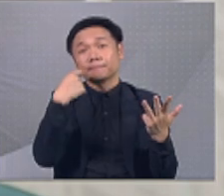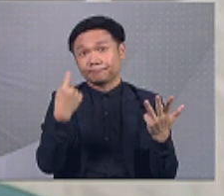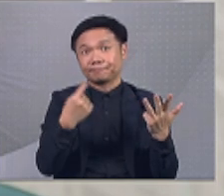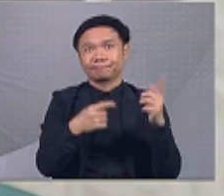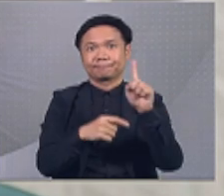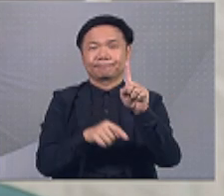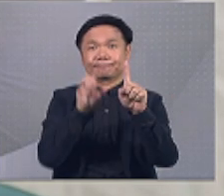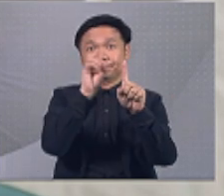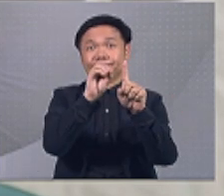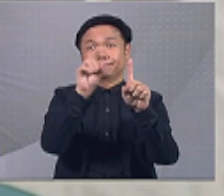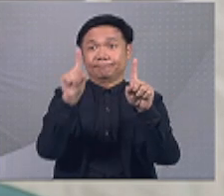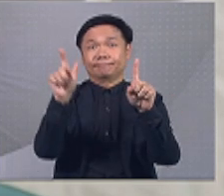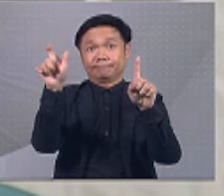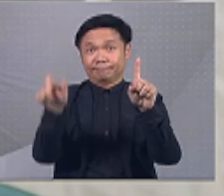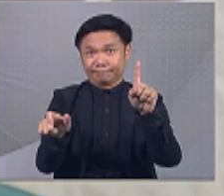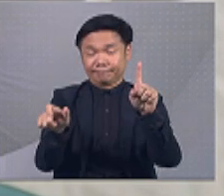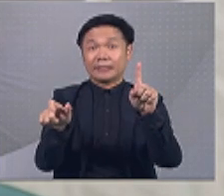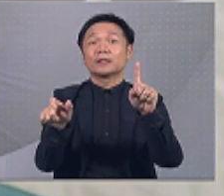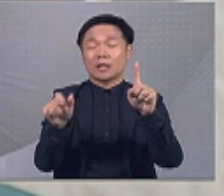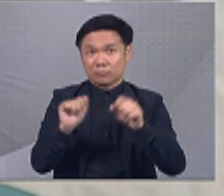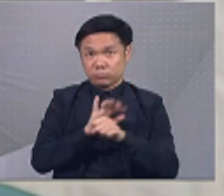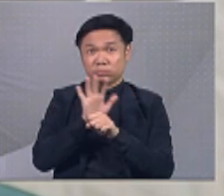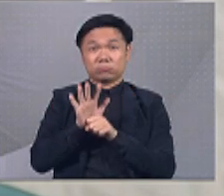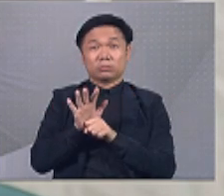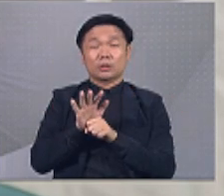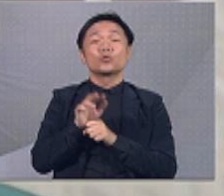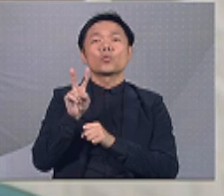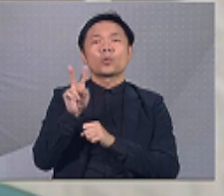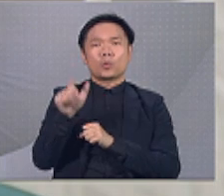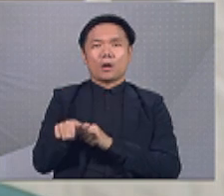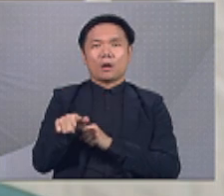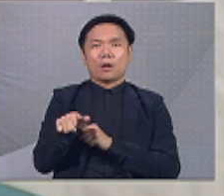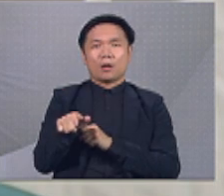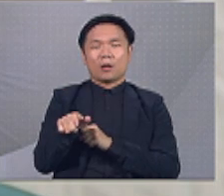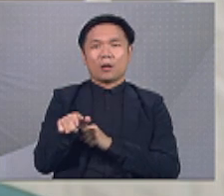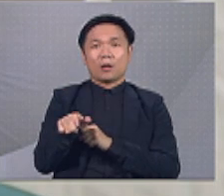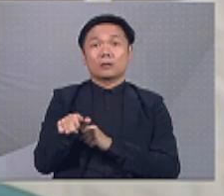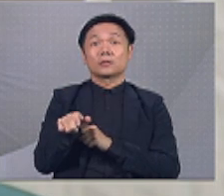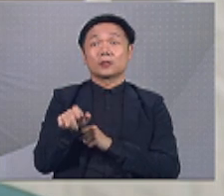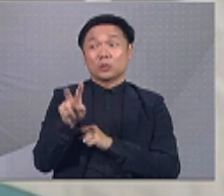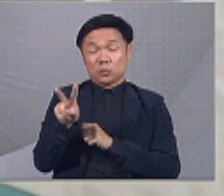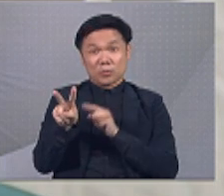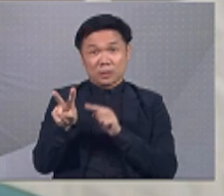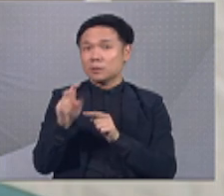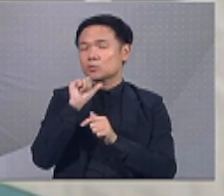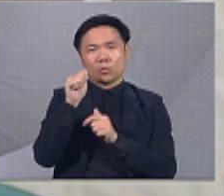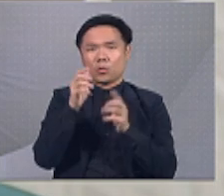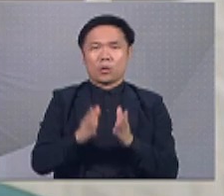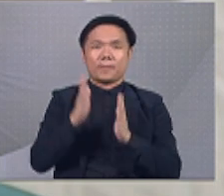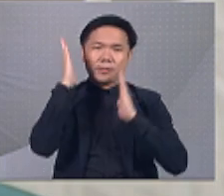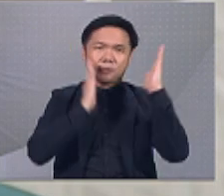101 jumlah Keys postif la2 dan melibatkan ke Shadow bukan warganegara